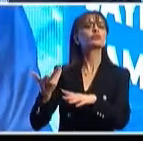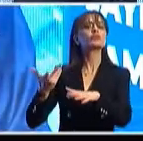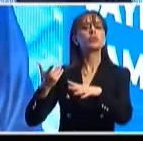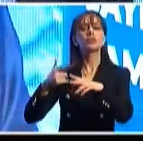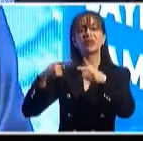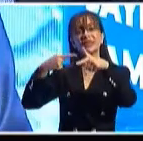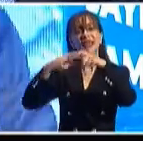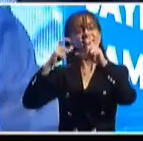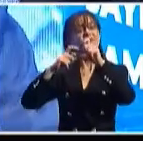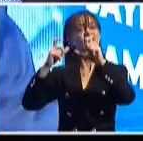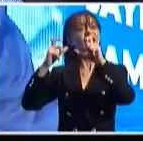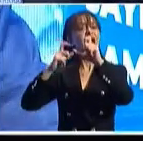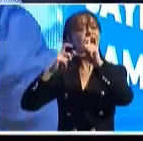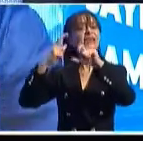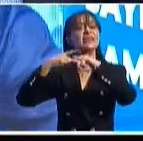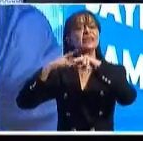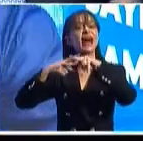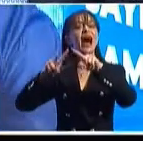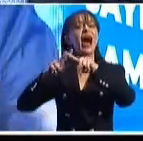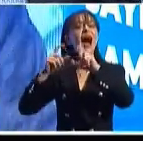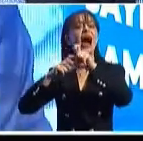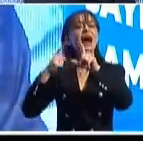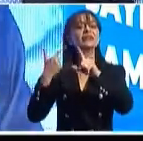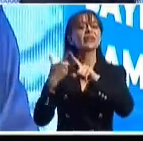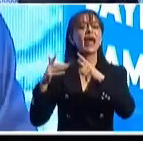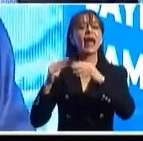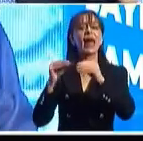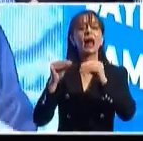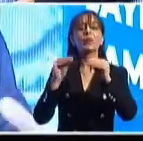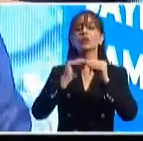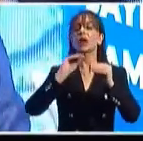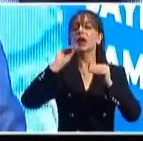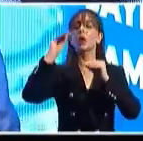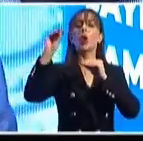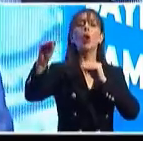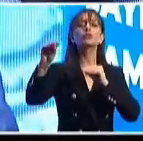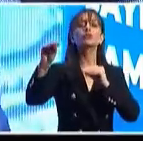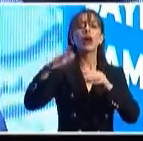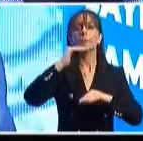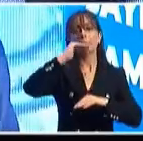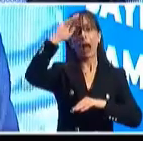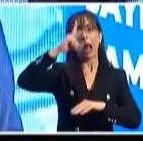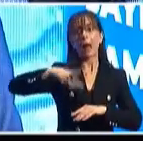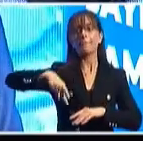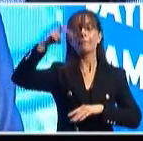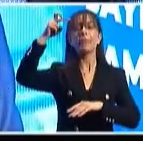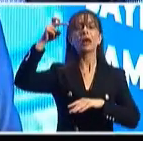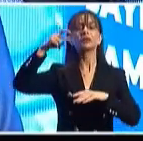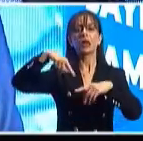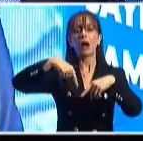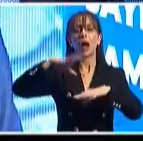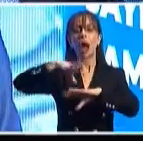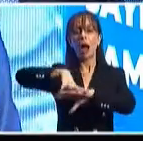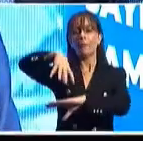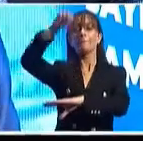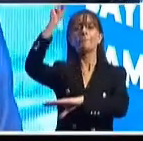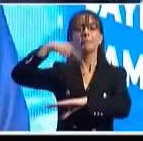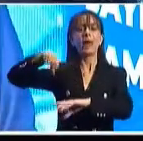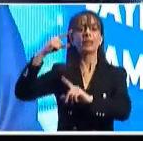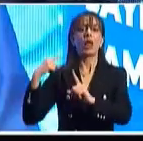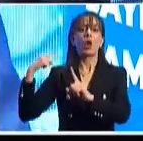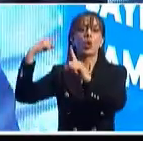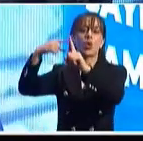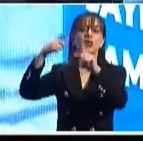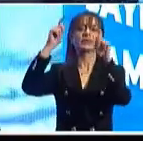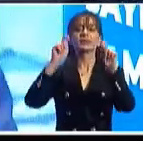istasyonundan ayrılarak Demirkapı'ya geçecek ve buradan Bayrampaşa meydanına inşallah ulaşacak. Bu